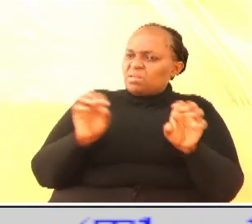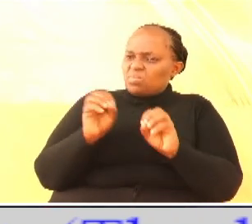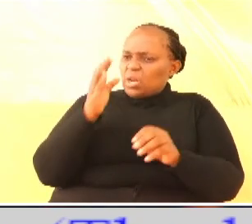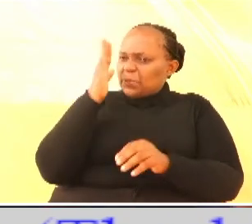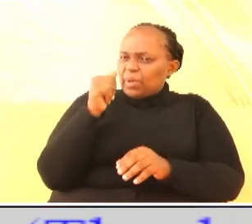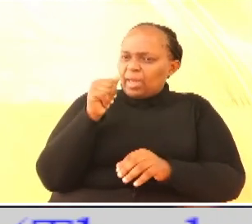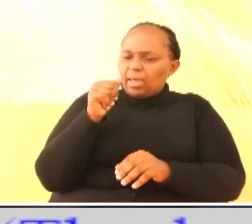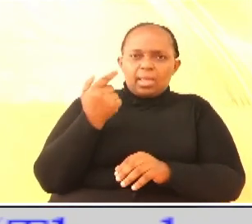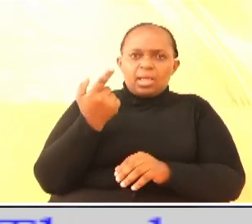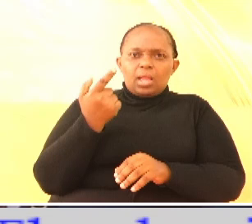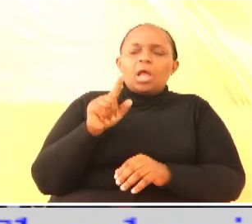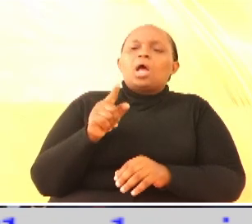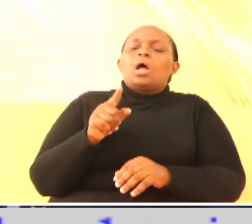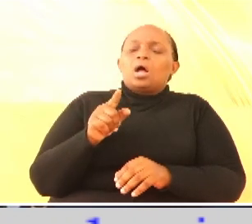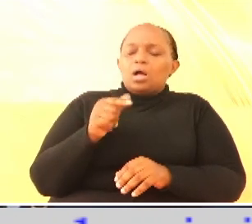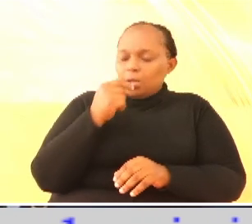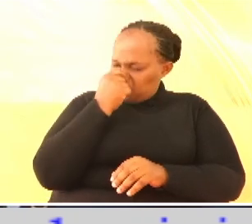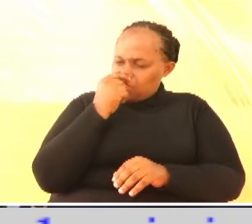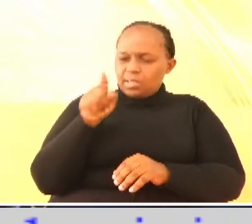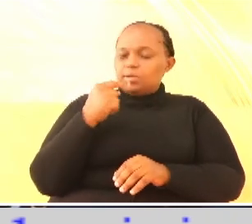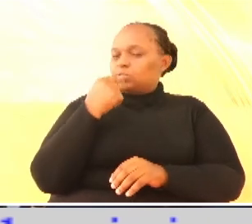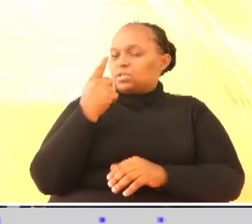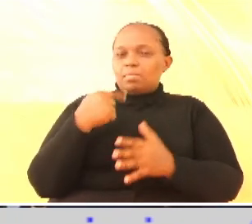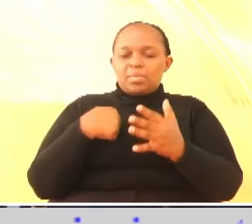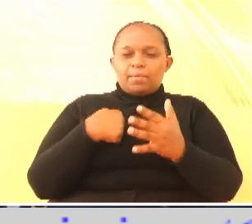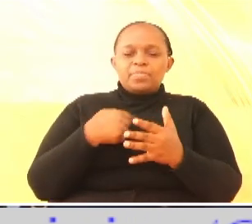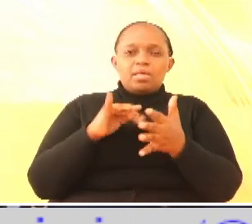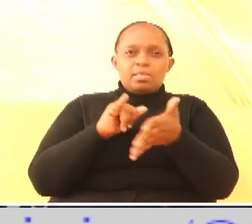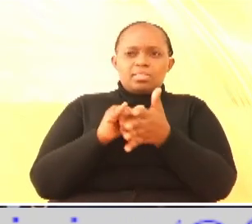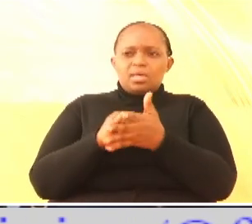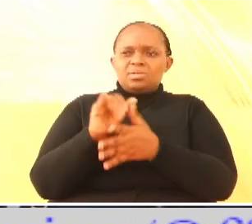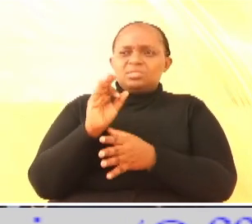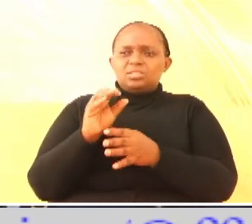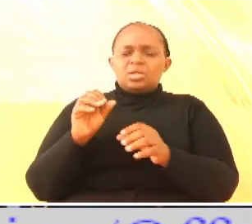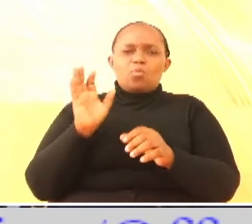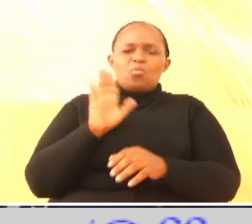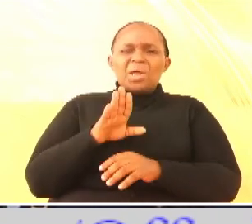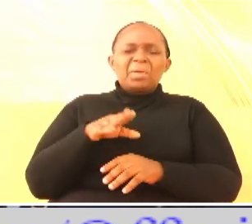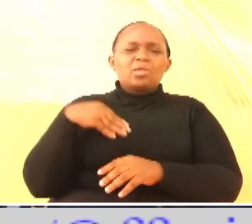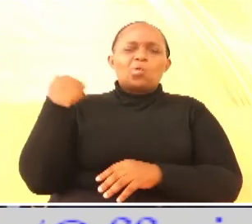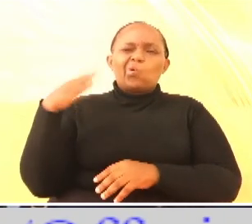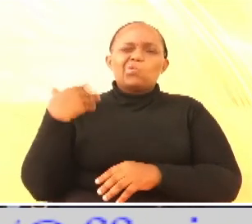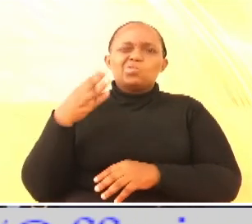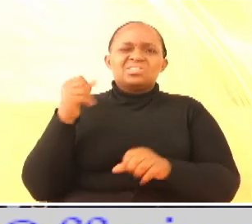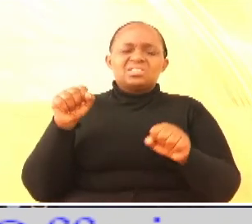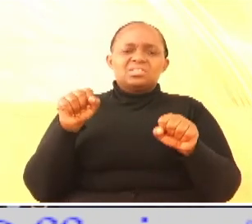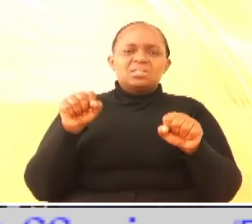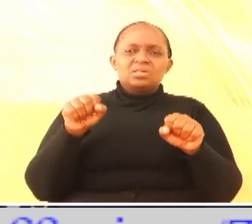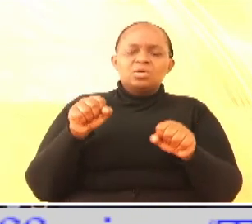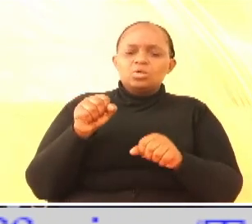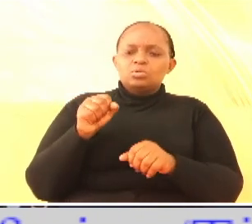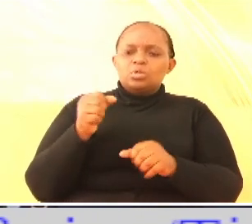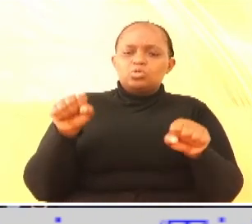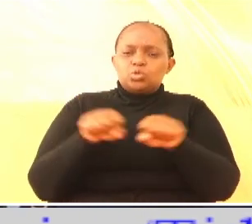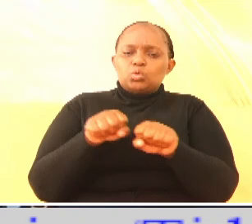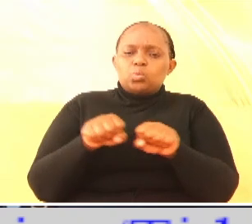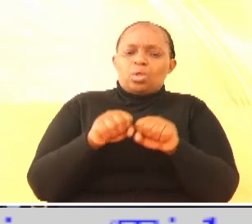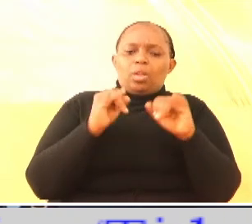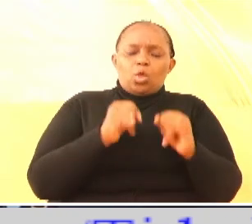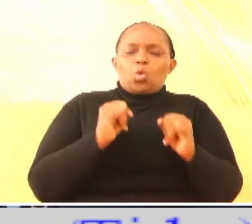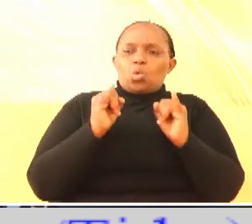sisi wanaume bora tu unafunika mguu. Wewe ujali. Hata wakati mwingine